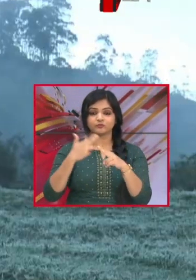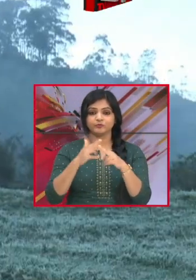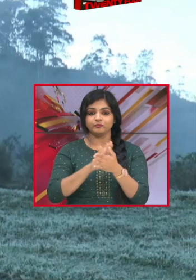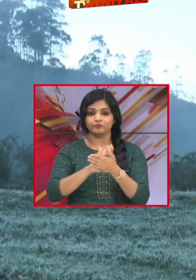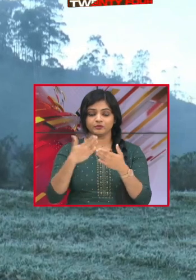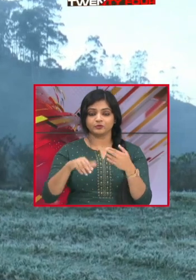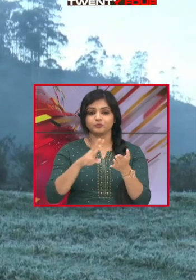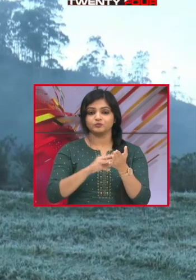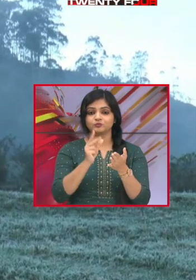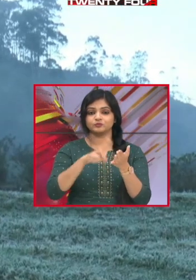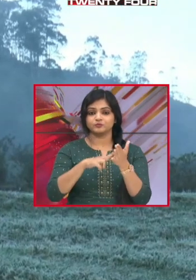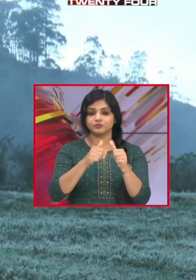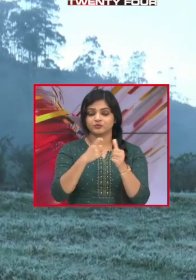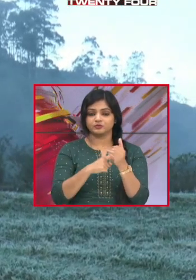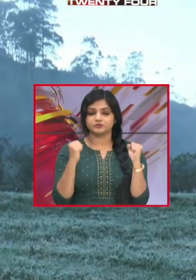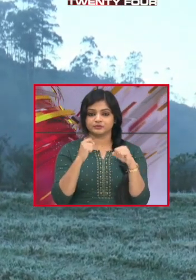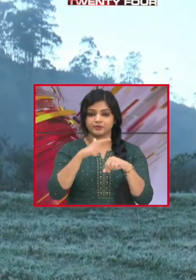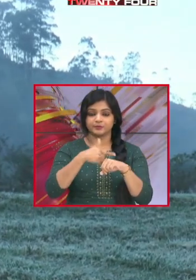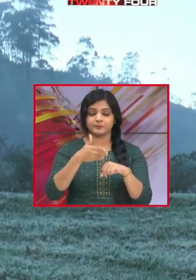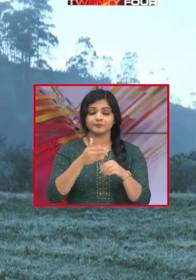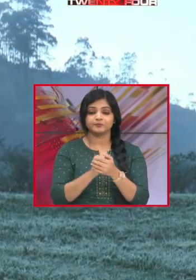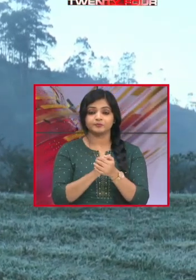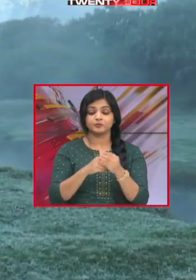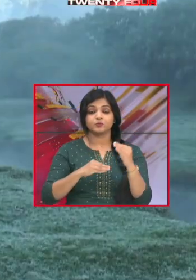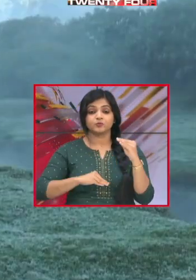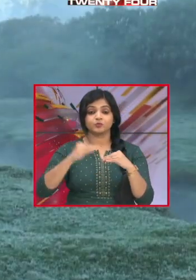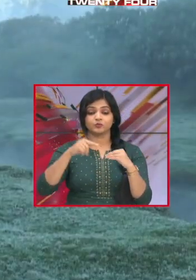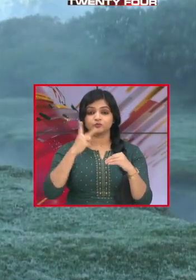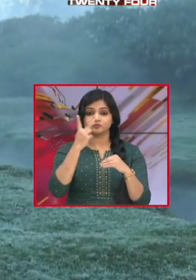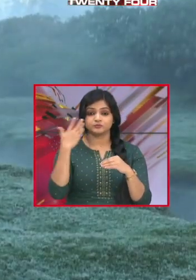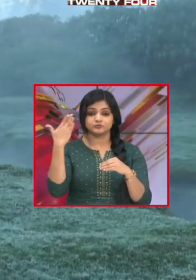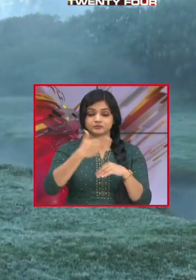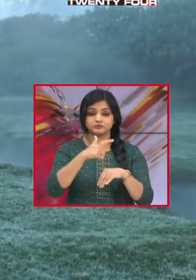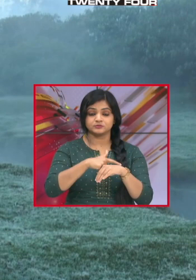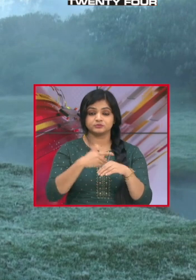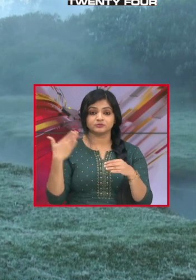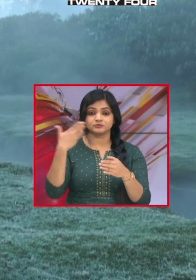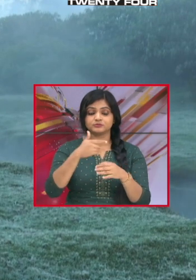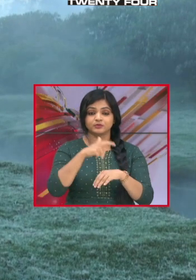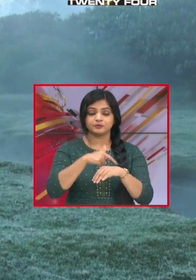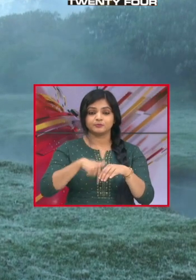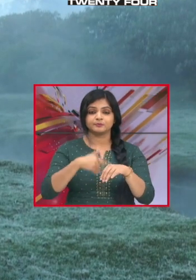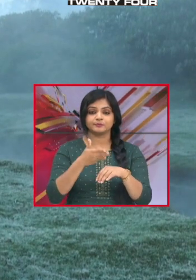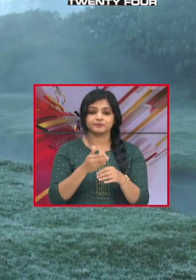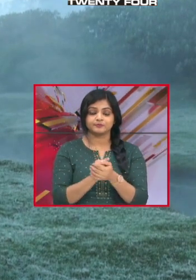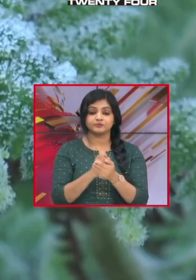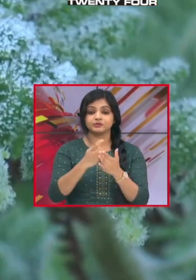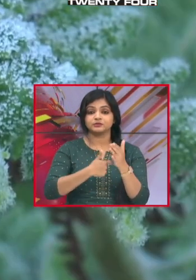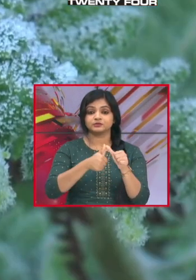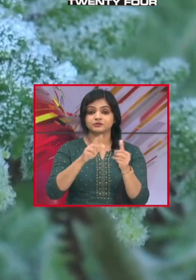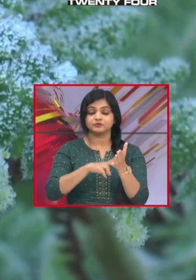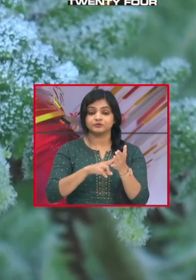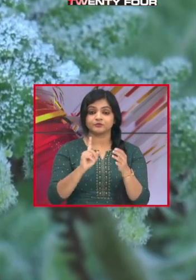അവസാനിക്കുന്നതായിരുന്നു മൂന്നാറിലെ ശൈത്യകാല സീസൺ. ഏറ്റവും കൂടുതൽ സഞ്ചാരികൾ ഇവിടേക്ക് എത്താൻ തുടങ്ങുന്നതും ഈ മാസങ്ങളിലാണ്. ജനുവരി